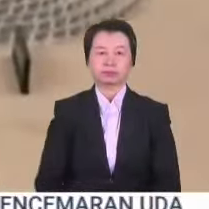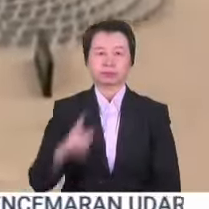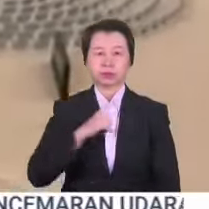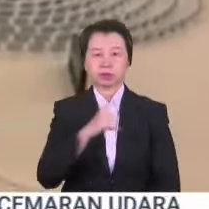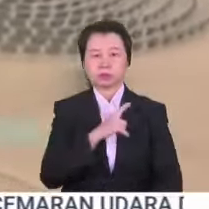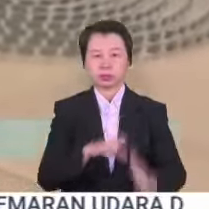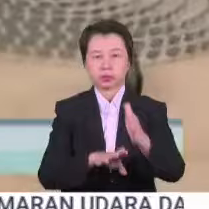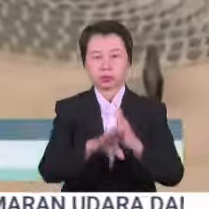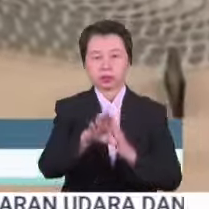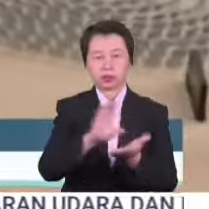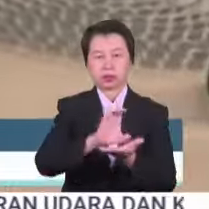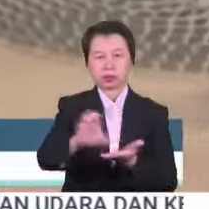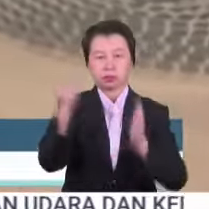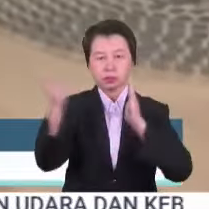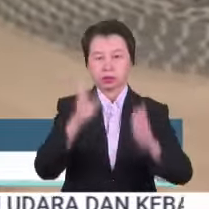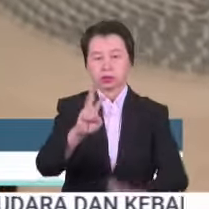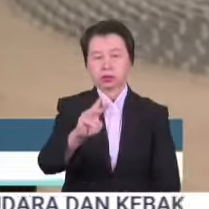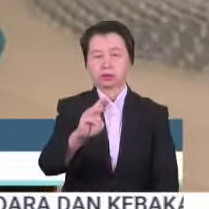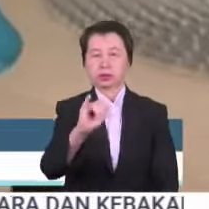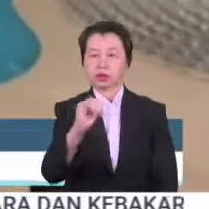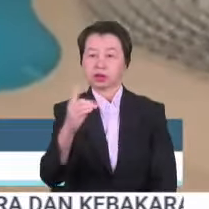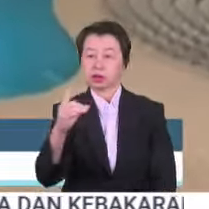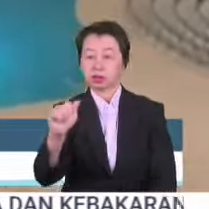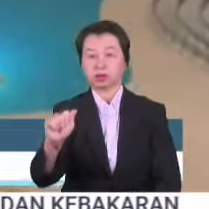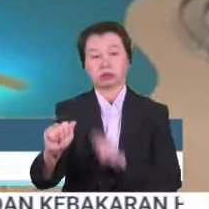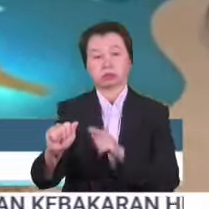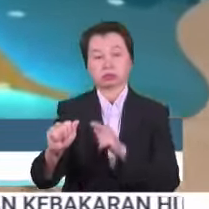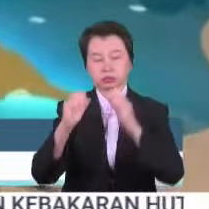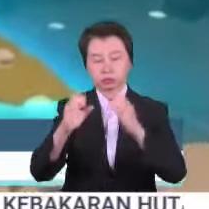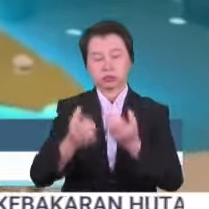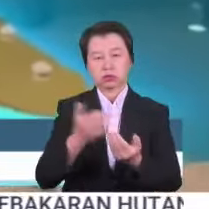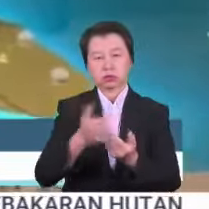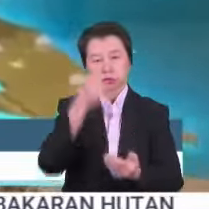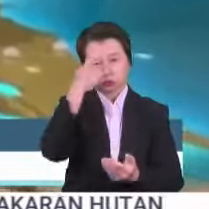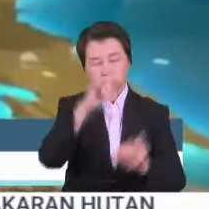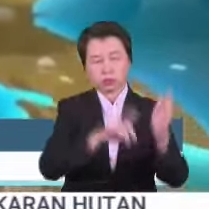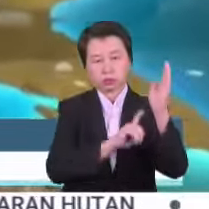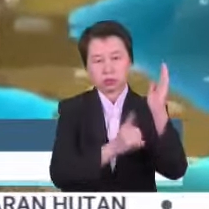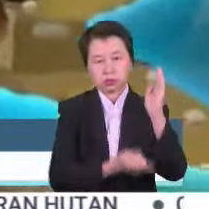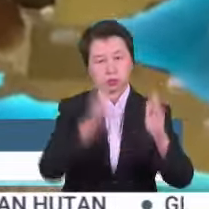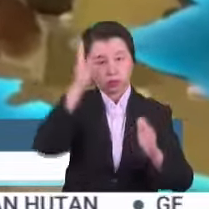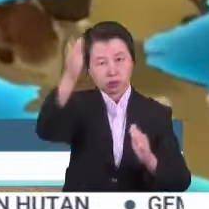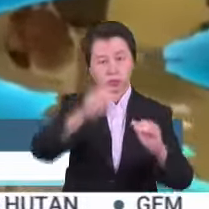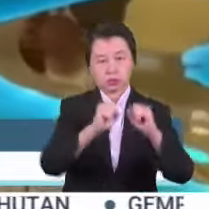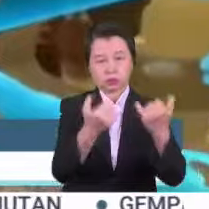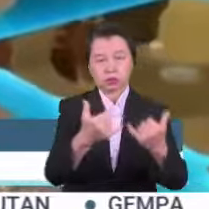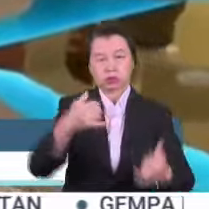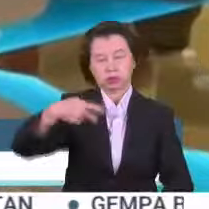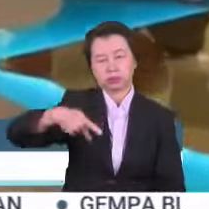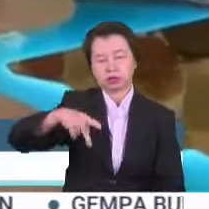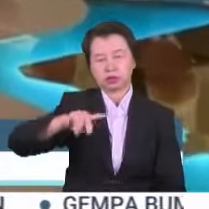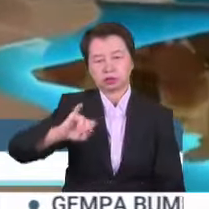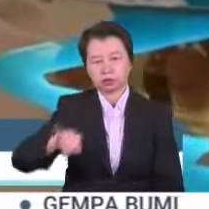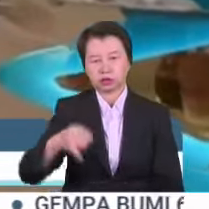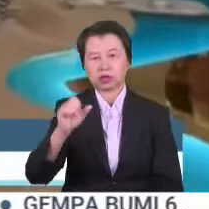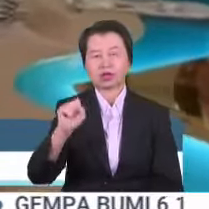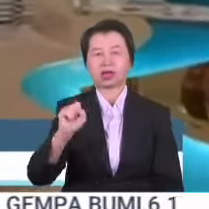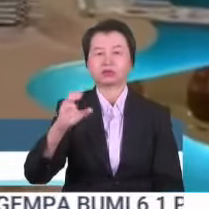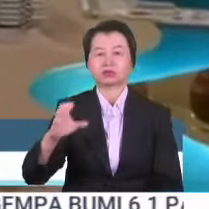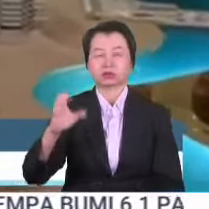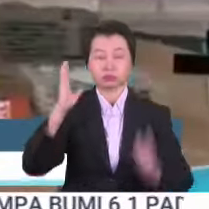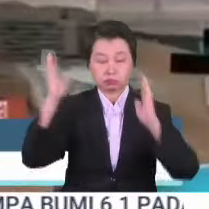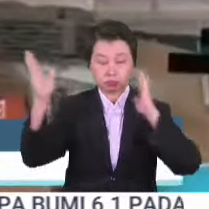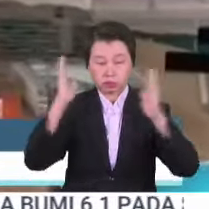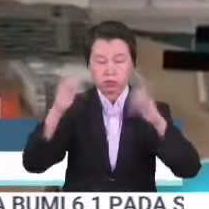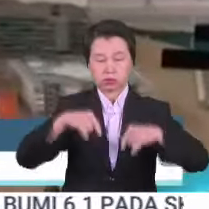Lembaga Pembangunan Pelaburan Malaysia, MAIDA, jadi pemudah cara pelaburan Abu Dhabi Future Energy Company, PJSC Masdar, di